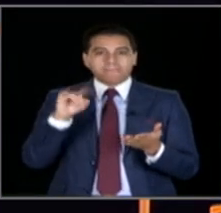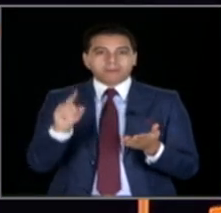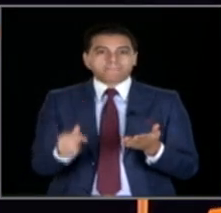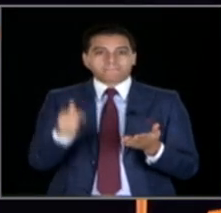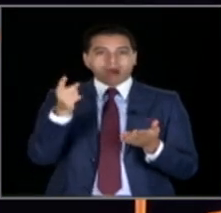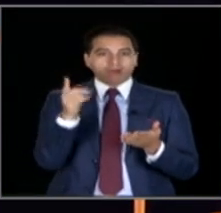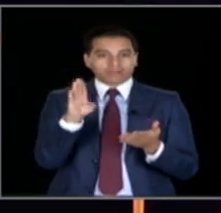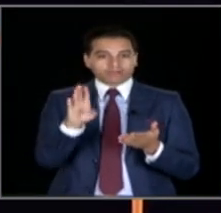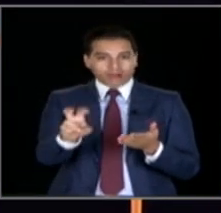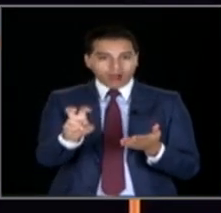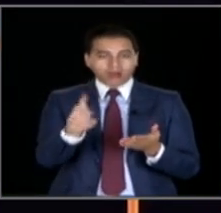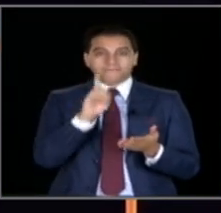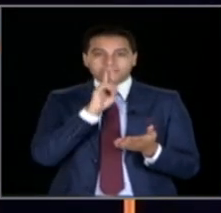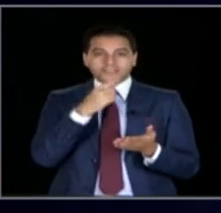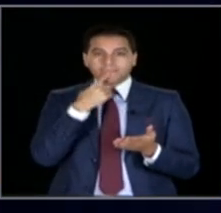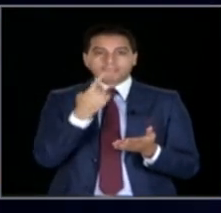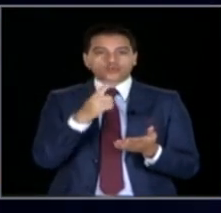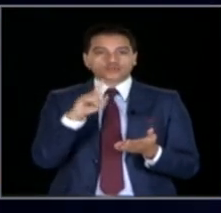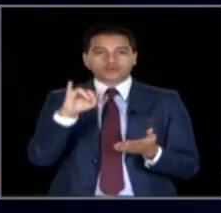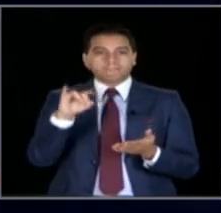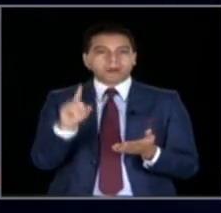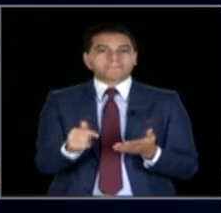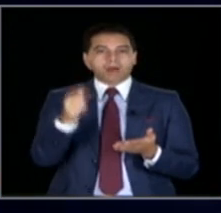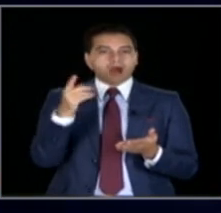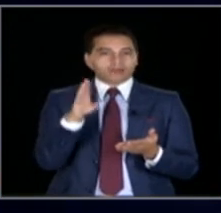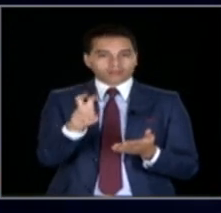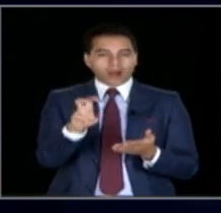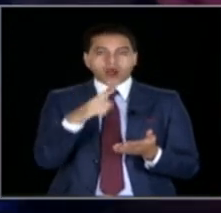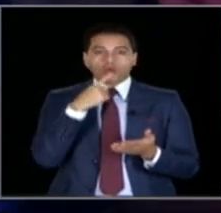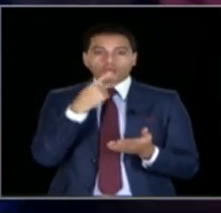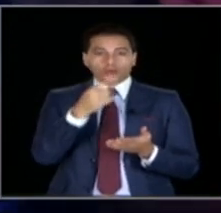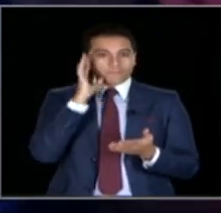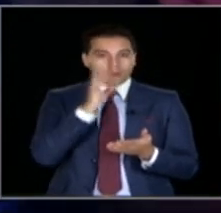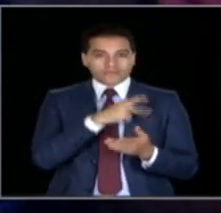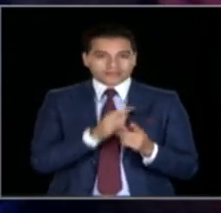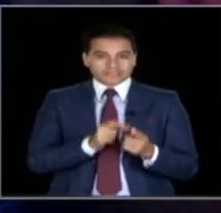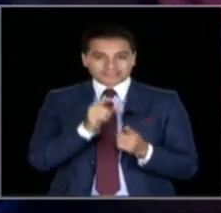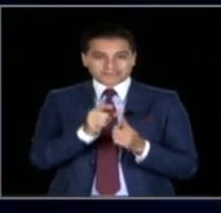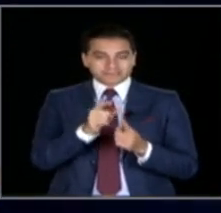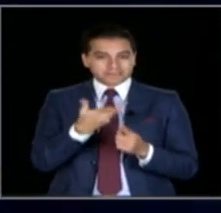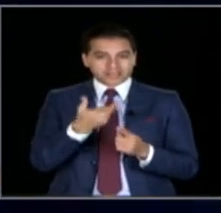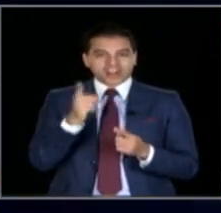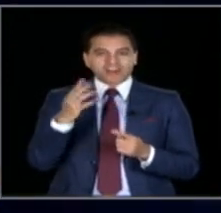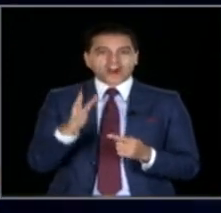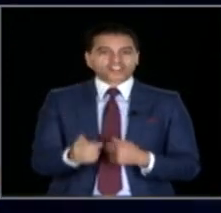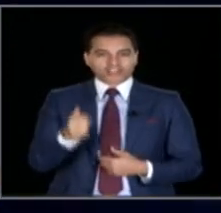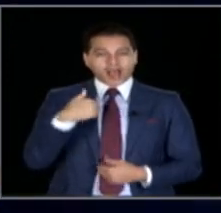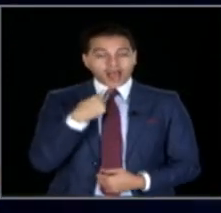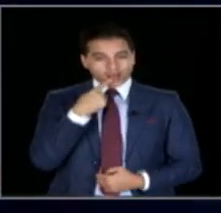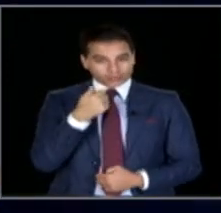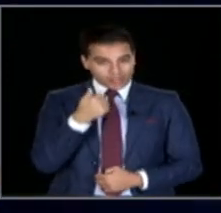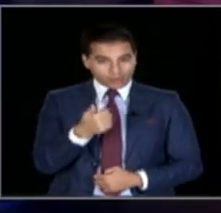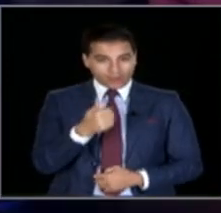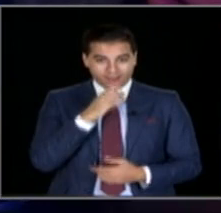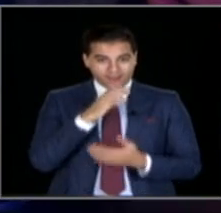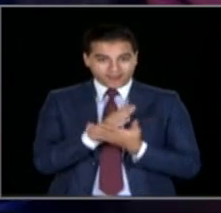بس ما تنادولهاش بالاسم ده خالص. امباركة الشهيرة برشا. دي كانت وصية ستي ومامة ماما. عايز اقول لك حاجة، الاسمين